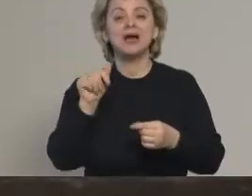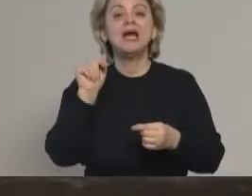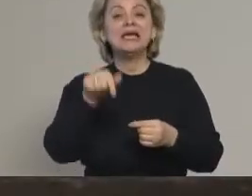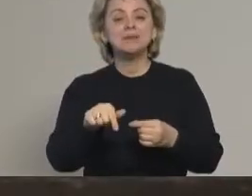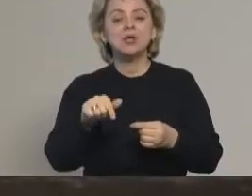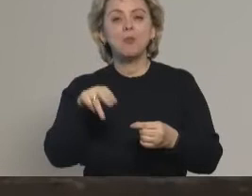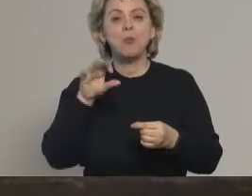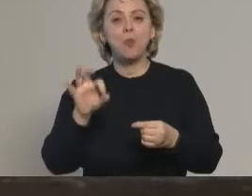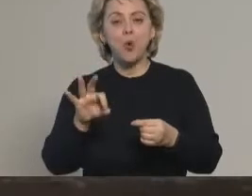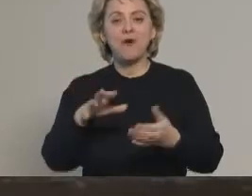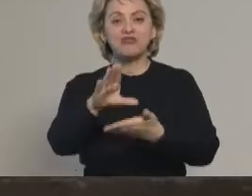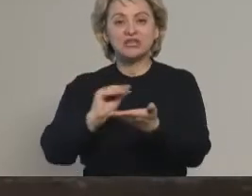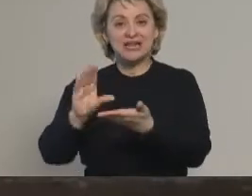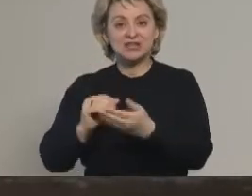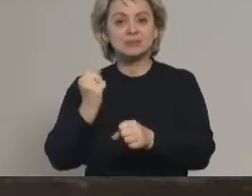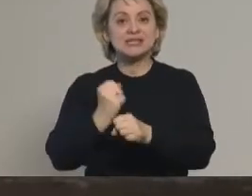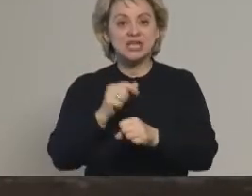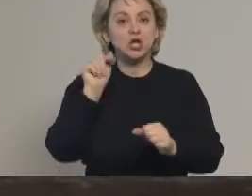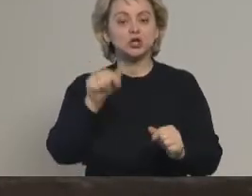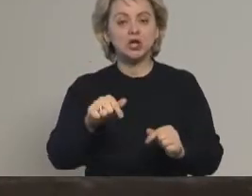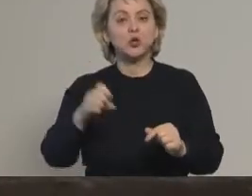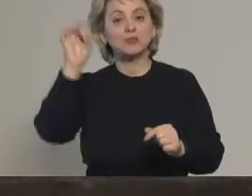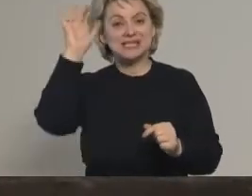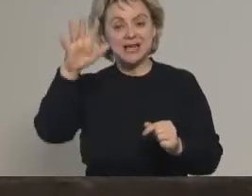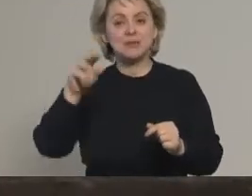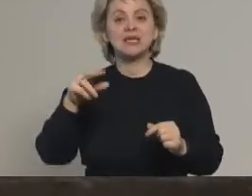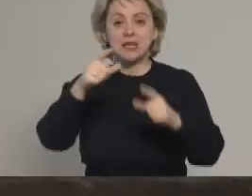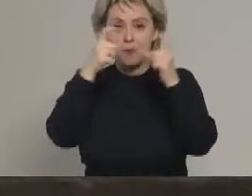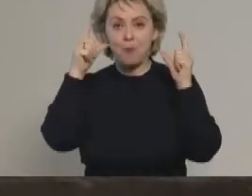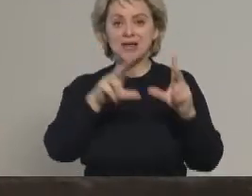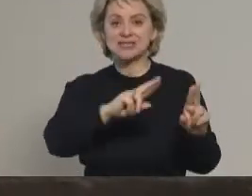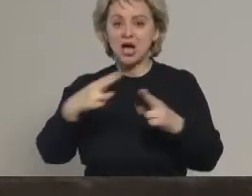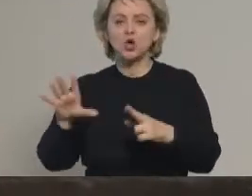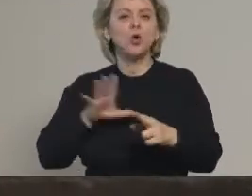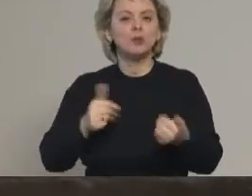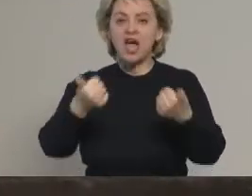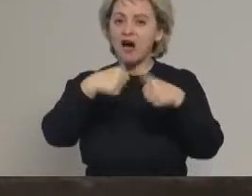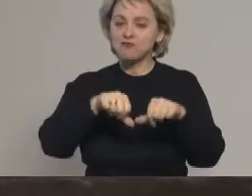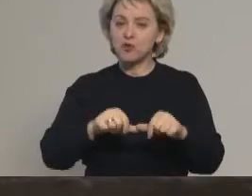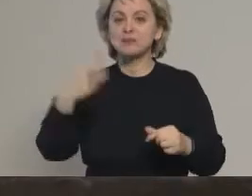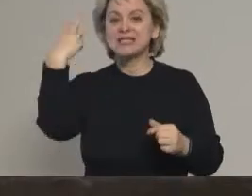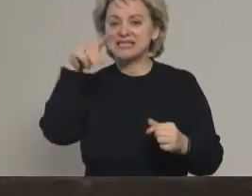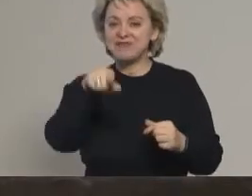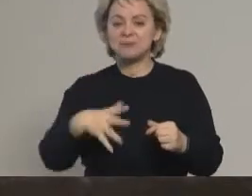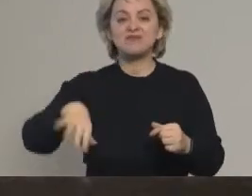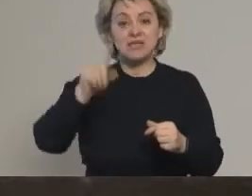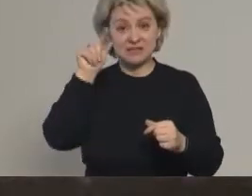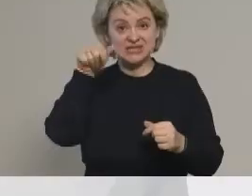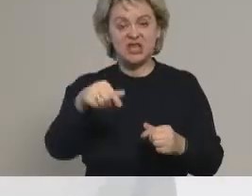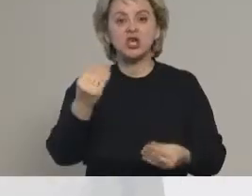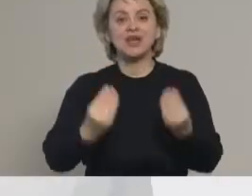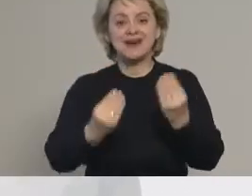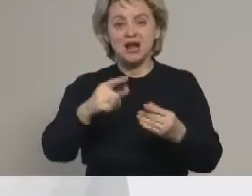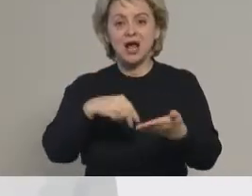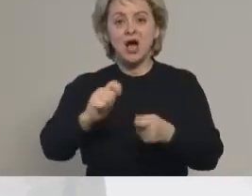по фотографиям, сделанным на том знаменитом маскараде, были оформлены современные, всем известные игральные